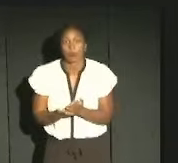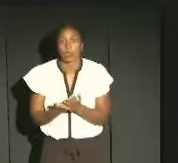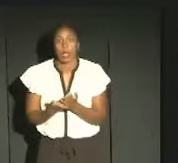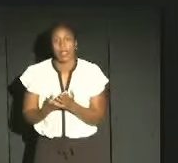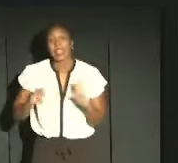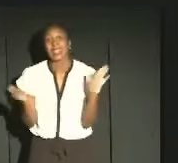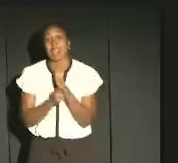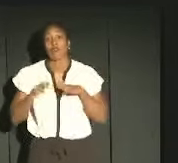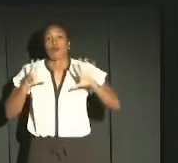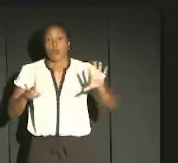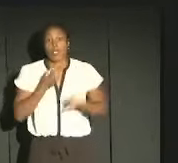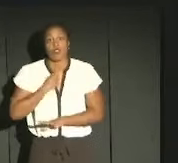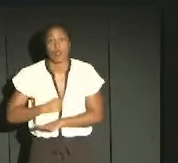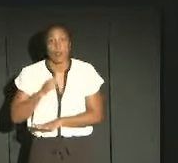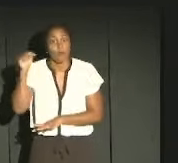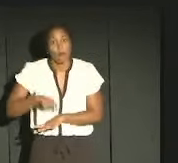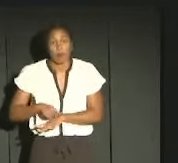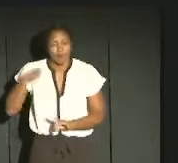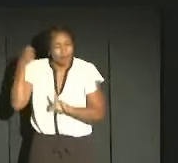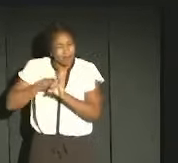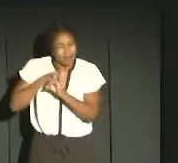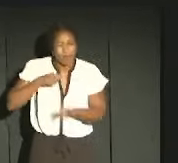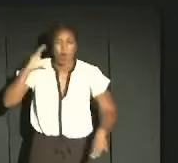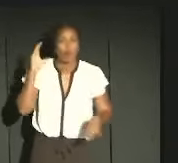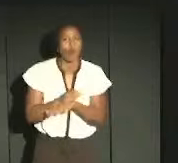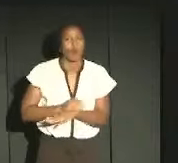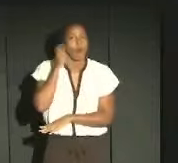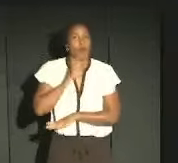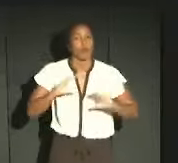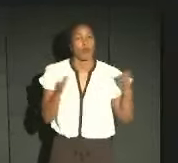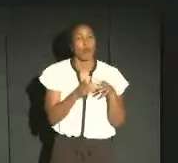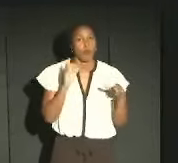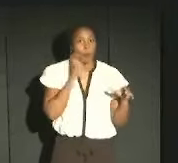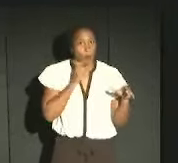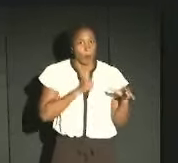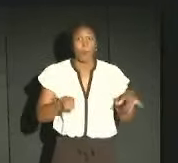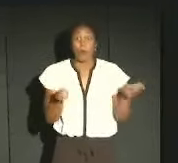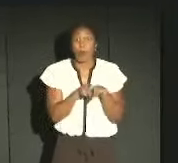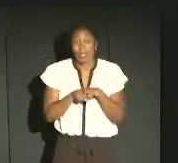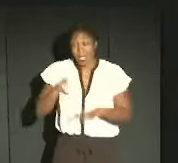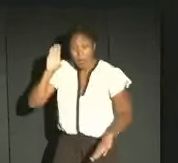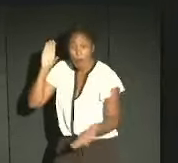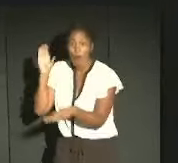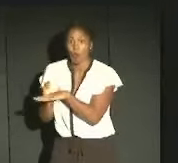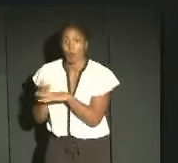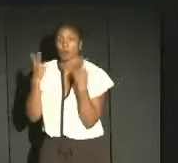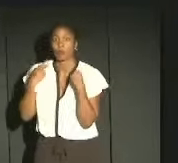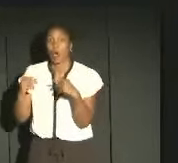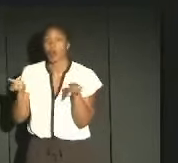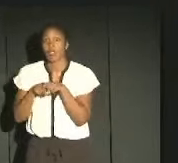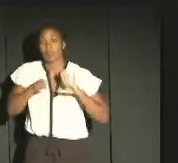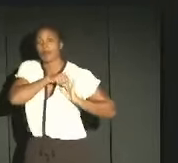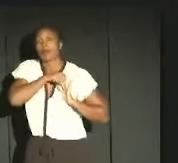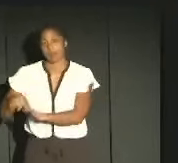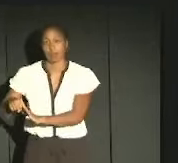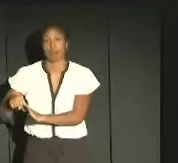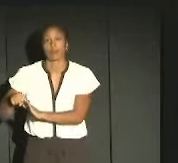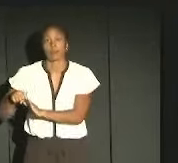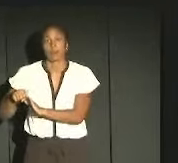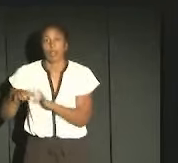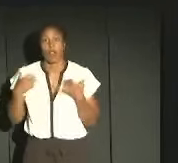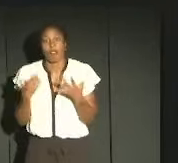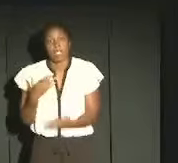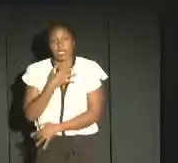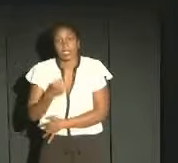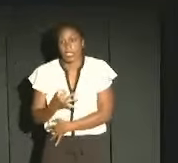à la fois battre les macronistes pour leur envoyer un signal très clair mais aussi battre la leupénie et l'extrême droite pour là aussi dire que